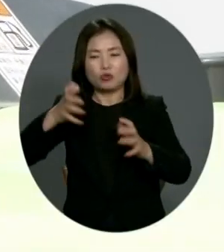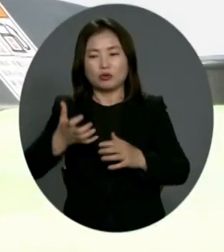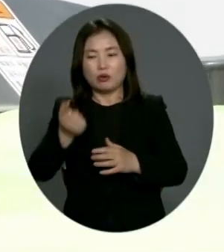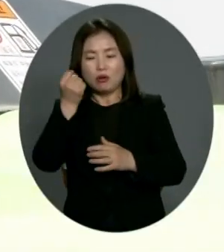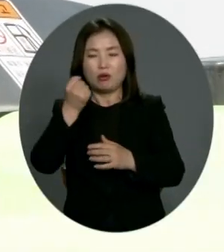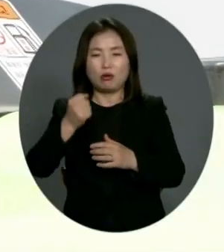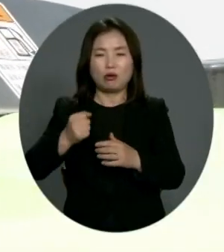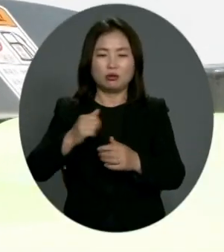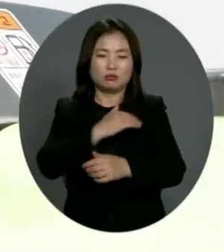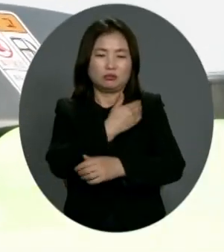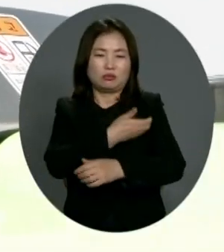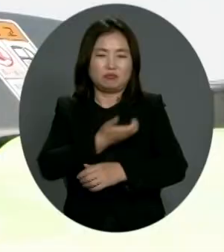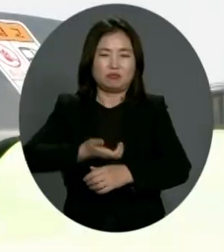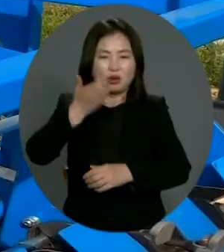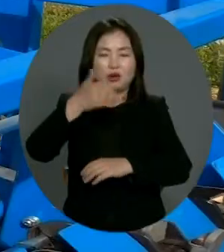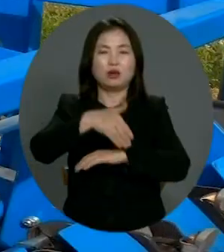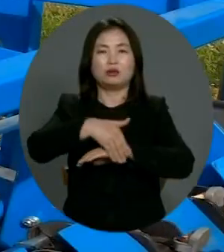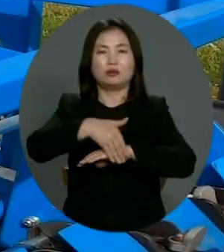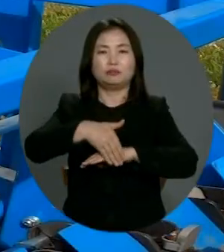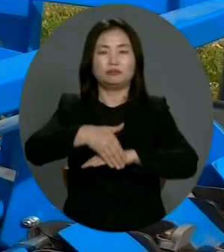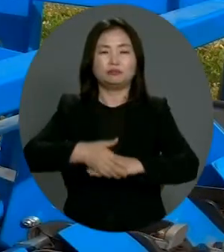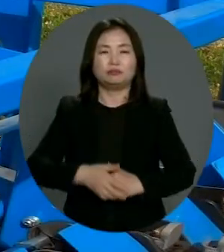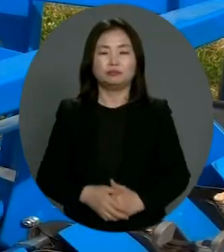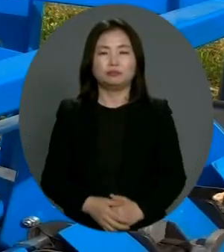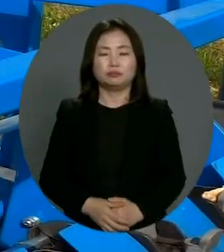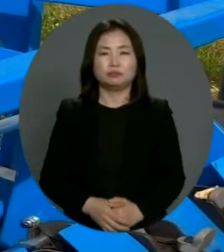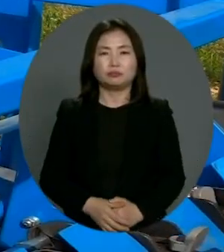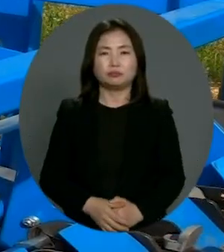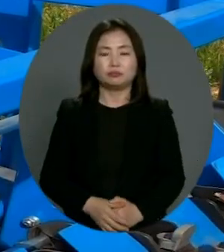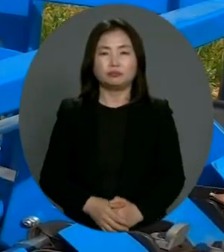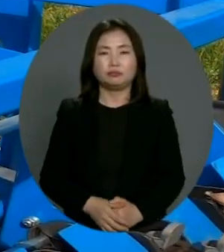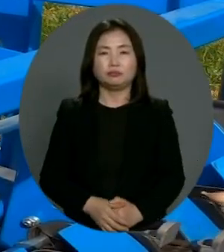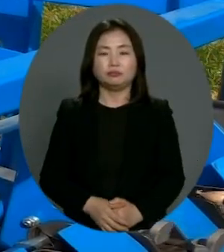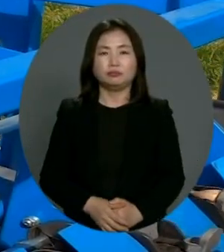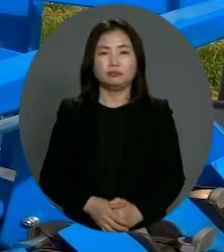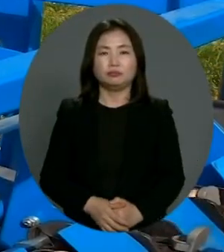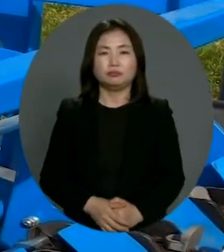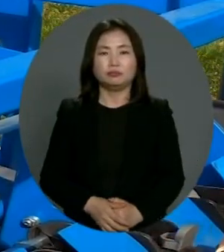농기계의 경쟁력도 높여나갈 계획입니다. MBC 뉴스 김건엽입니다.